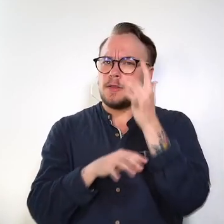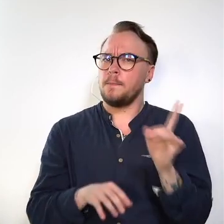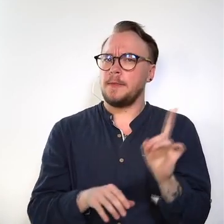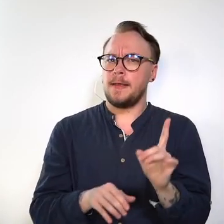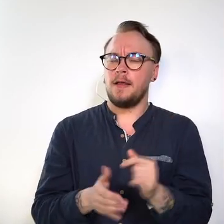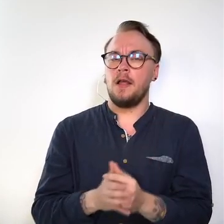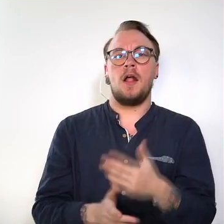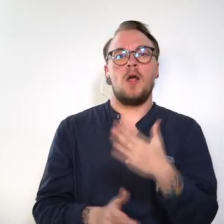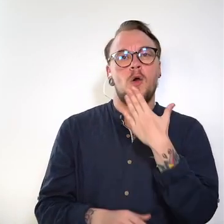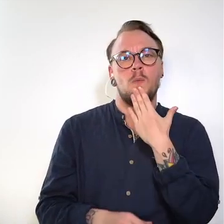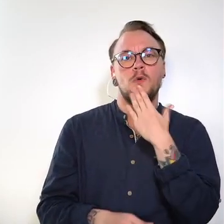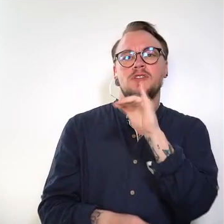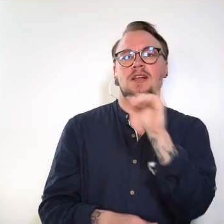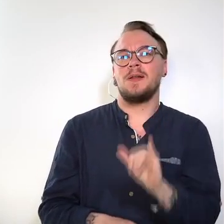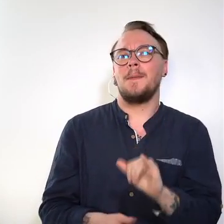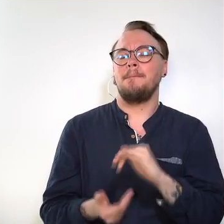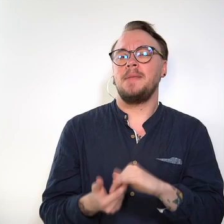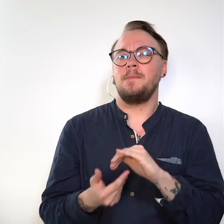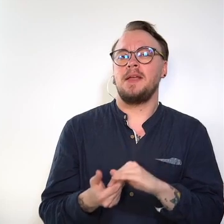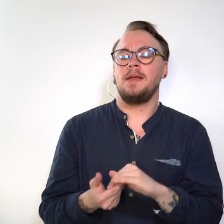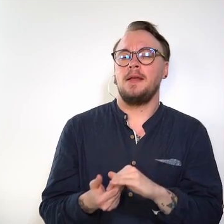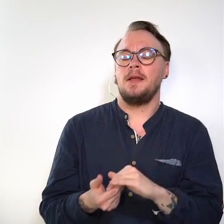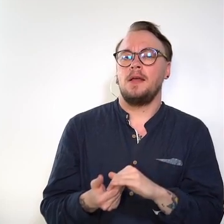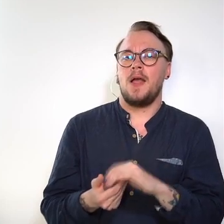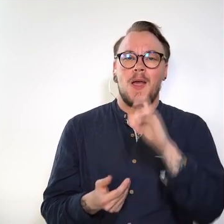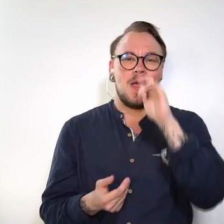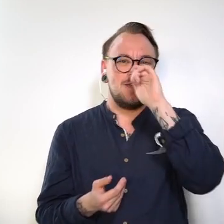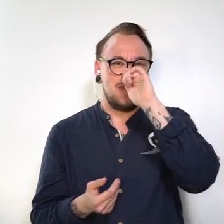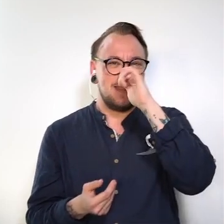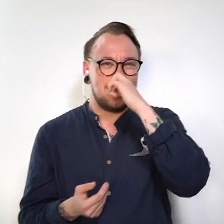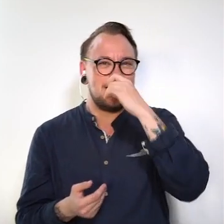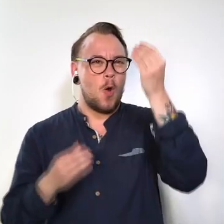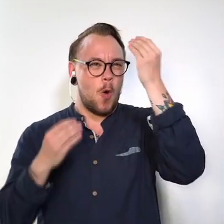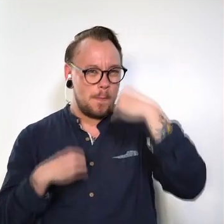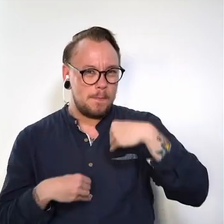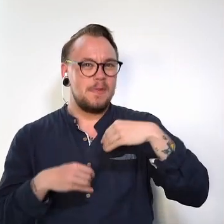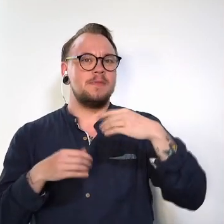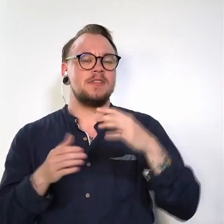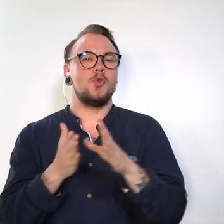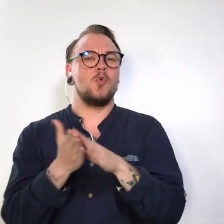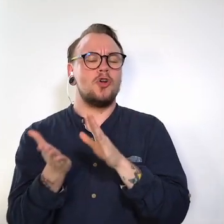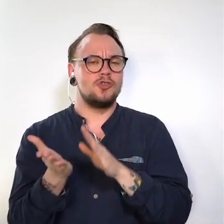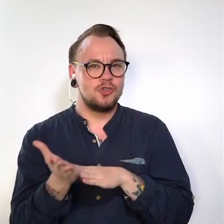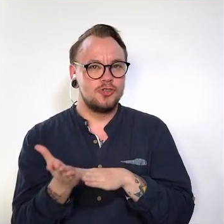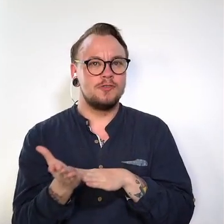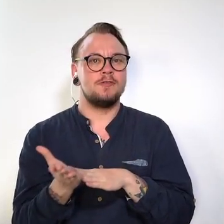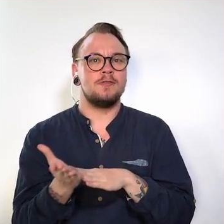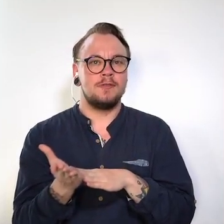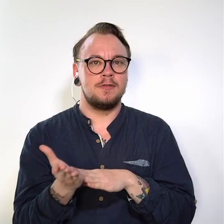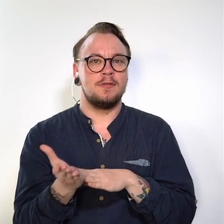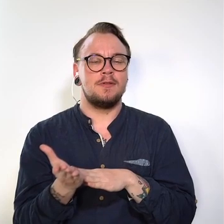homoseksuaalisuus on joku tämmöisen niin kuin estymä tai virheellisen oppimisen tulos. Ja sieltä löytyi myös tällaisia,